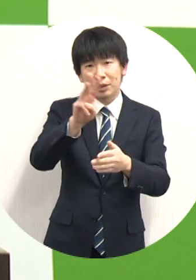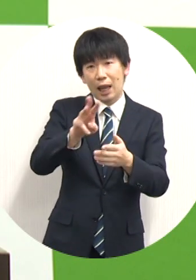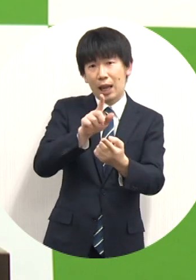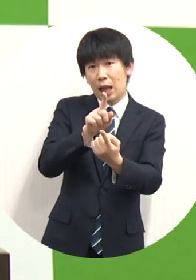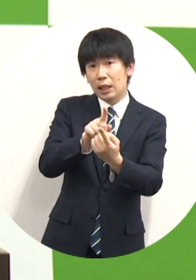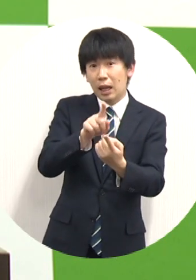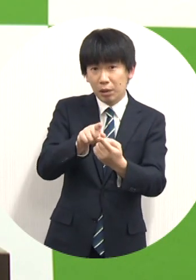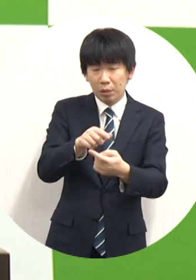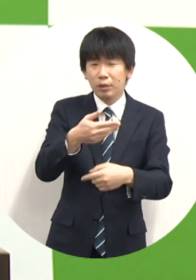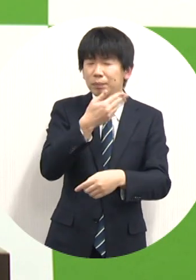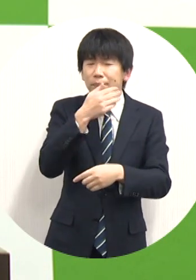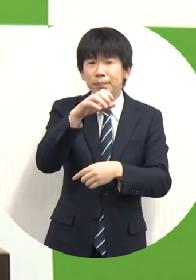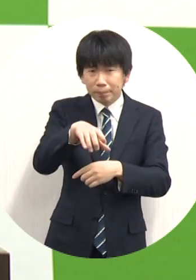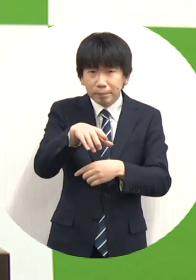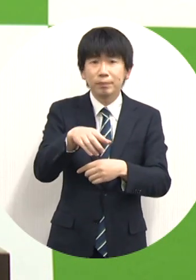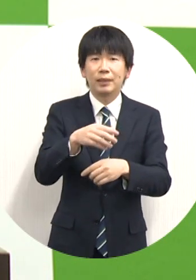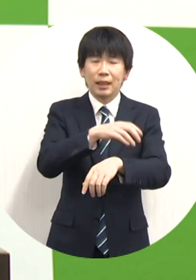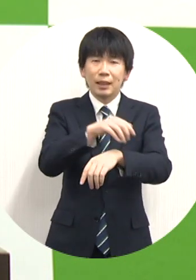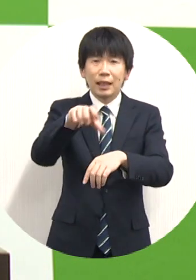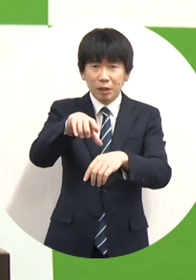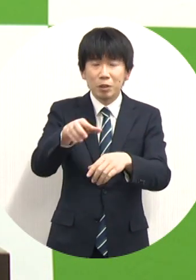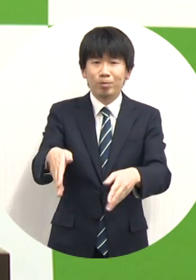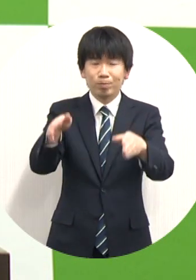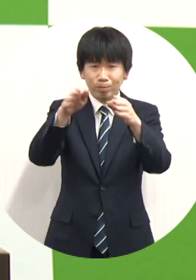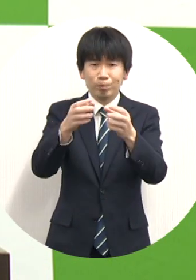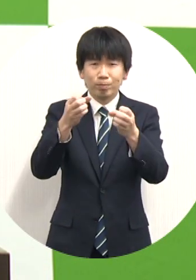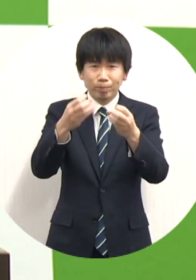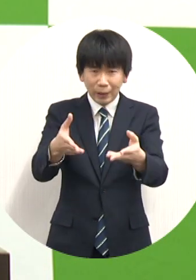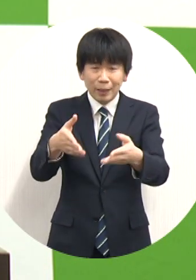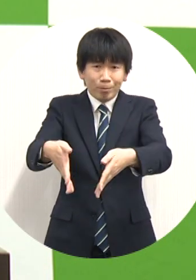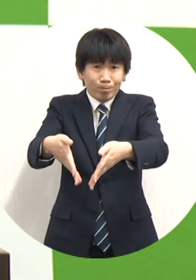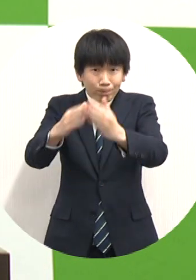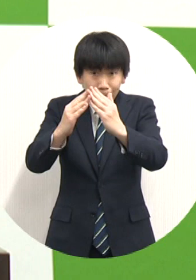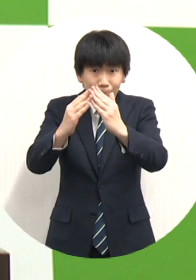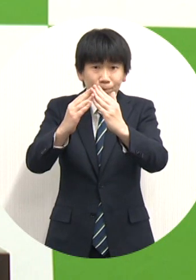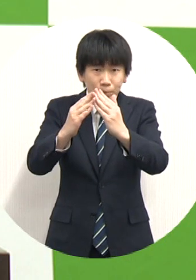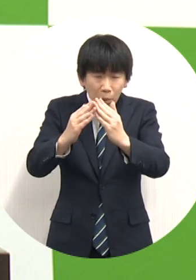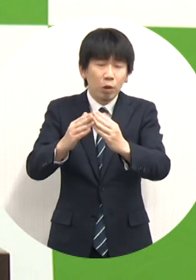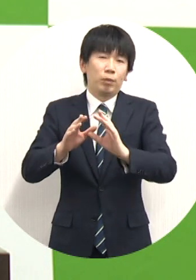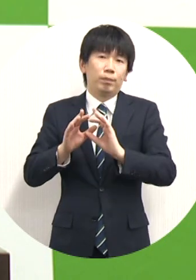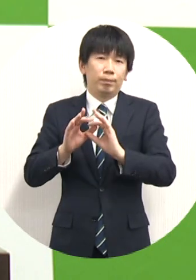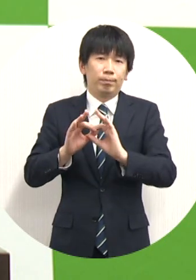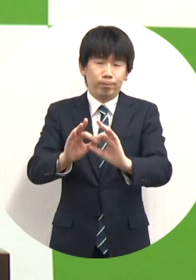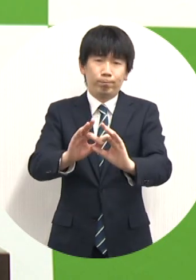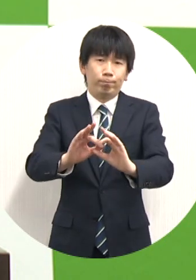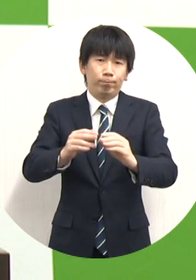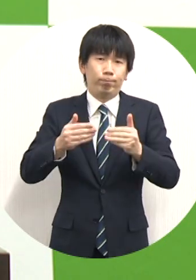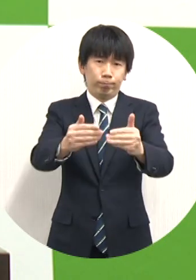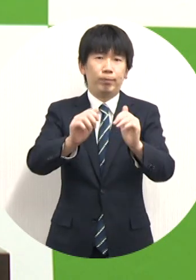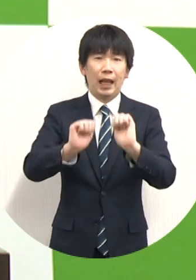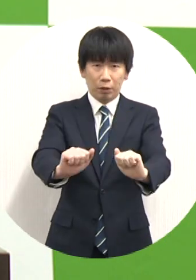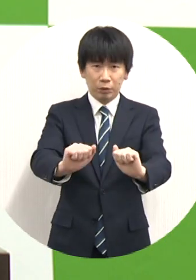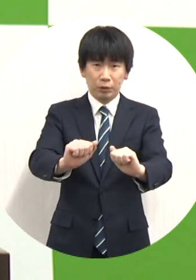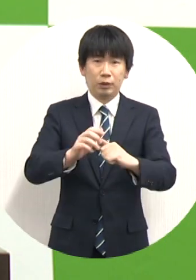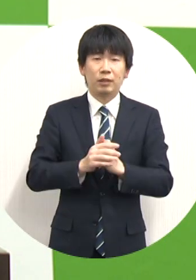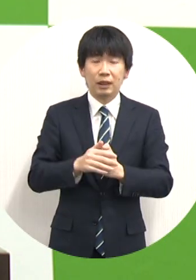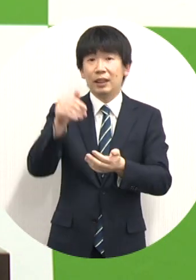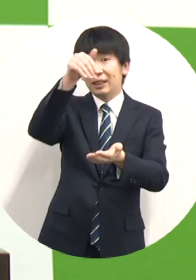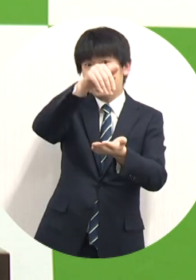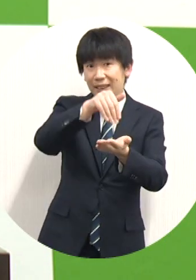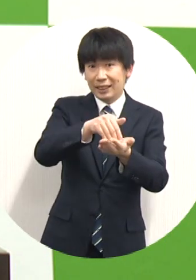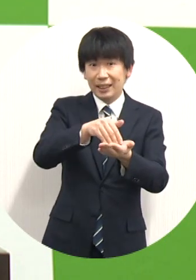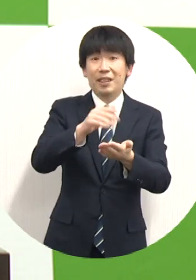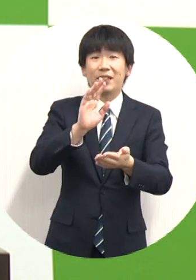の市役所庁舎の建て替え事業も引き続き推進をしてまいります最後となりますが